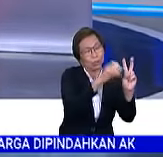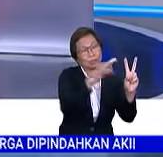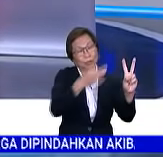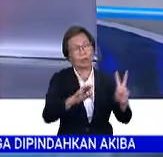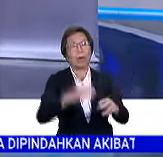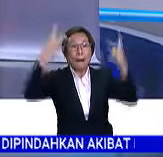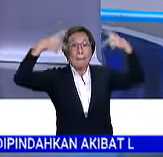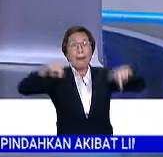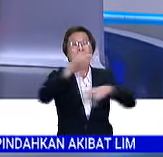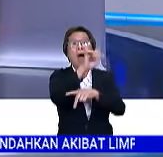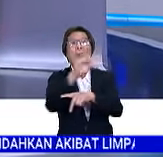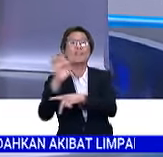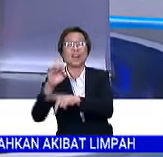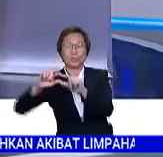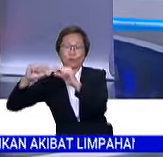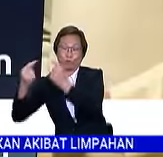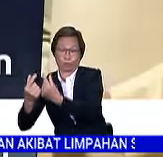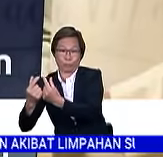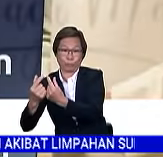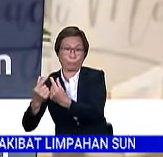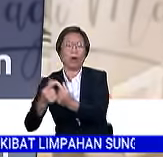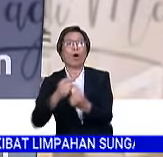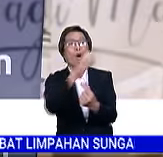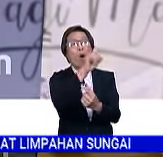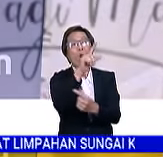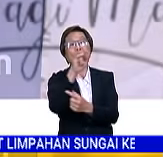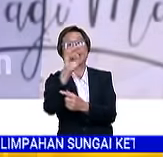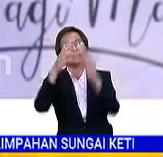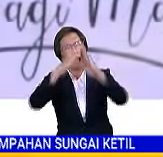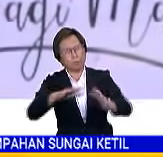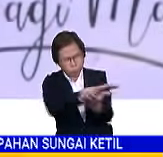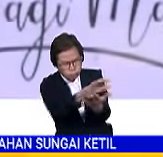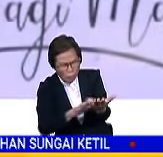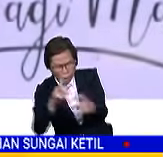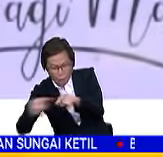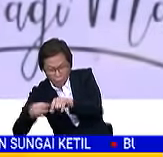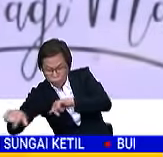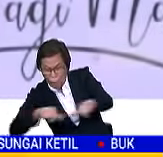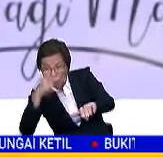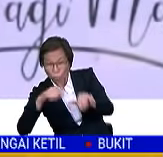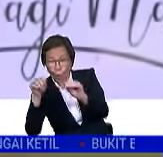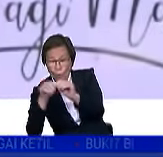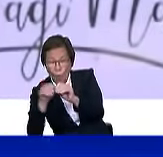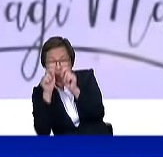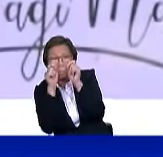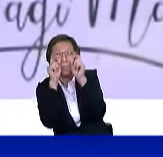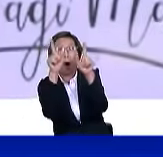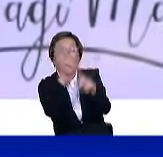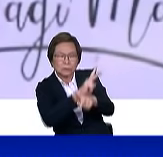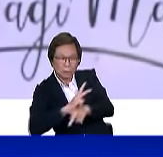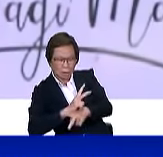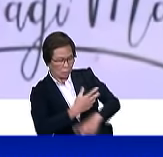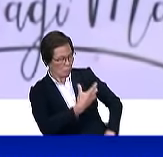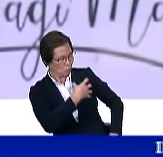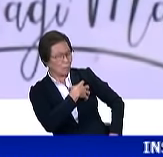Presiden Afiat Group, Aidil Azwan Zainuddin, Olive House telah merangka pelbagai aktiviti bagi meningkatkan kesedaran penjagaan